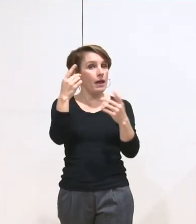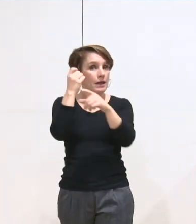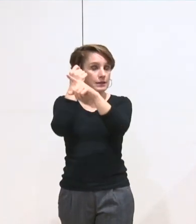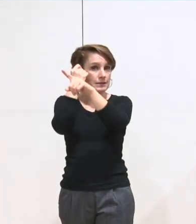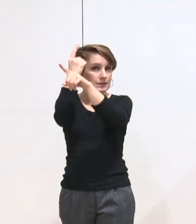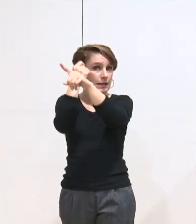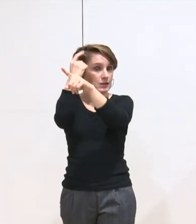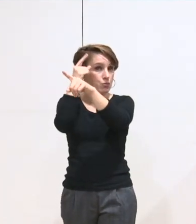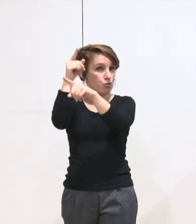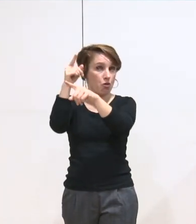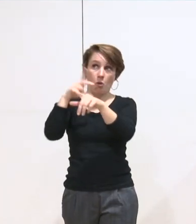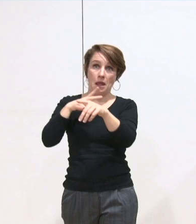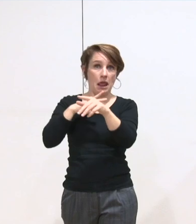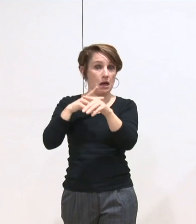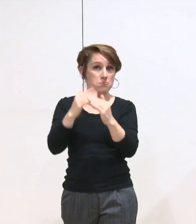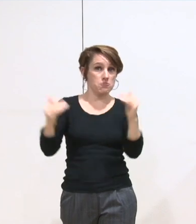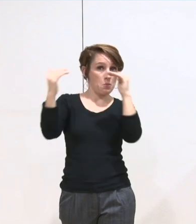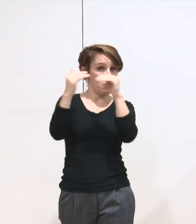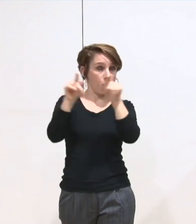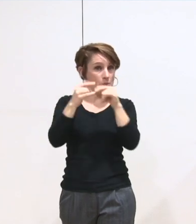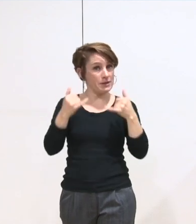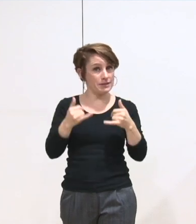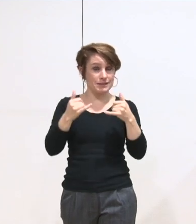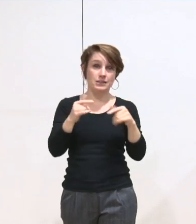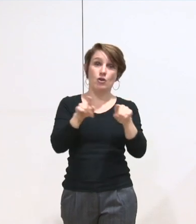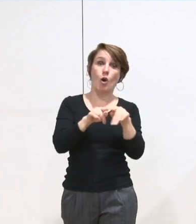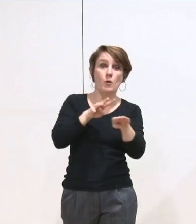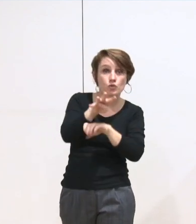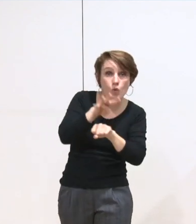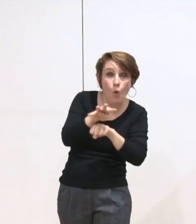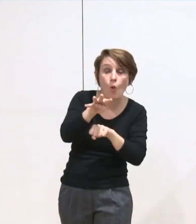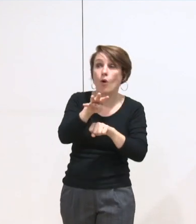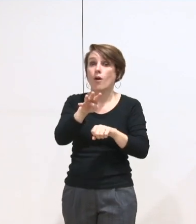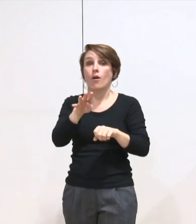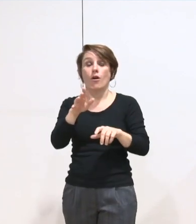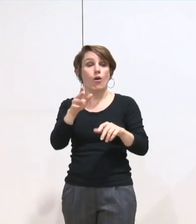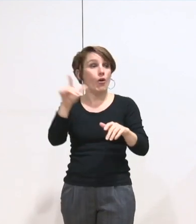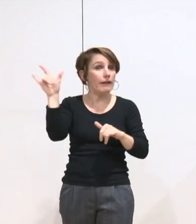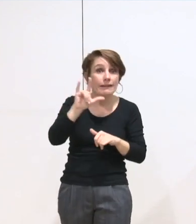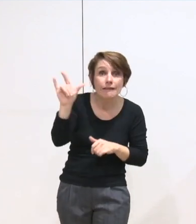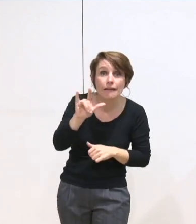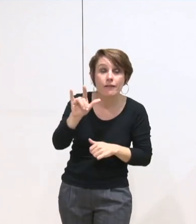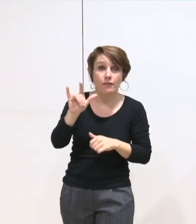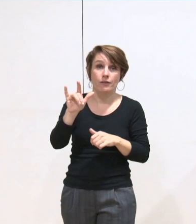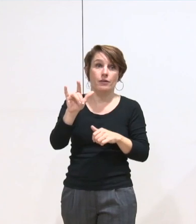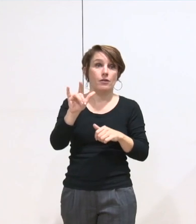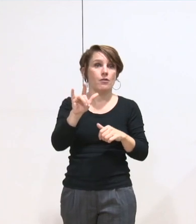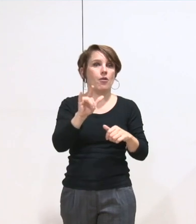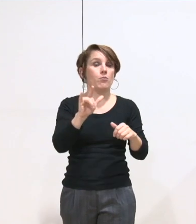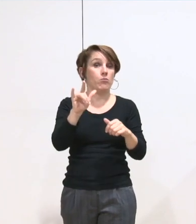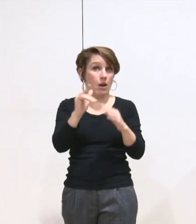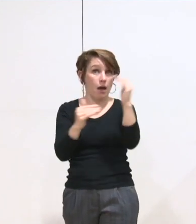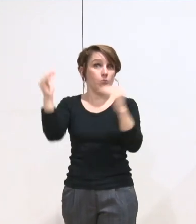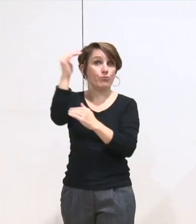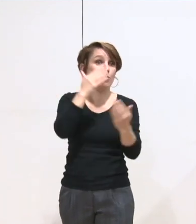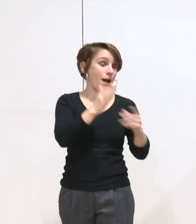au même niveau de présence de police municipale que Toulon, que Strasbourg, que Lille, nettement au-dessus de Bordeaux, une ville